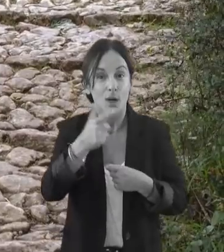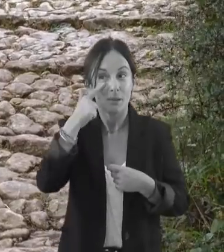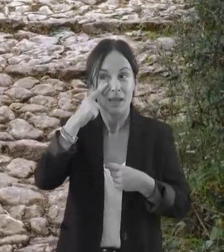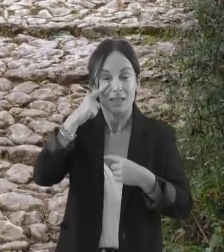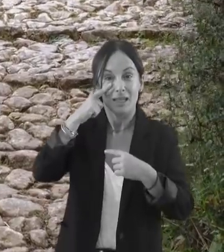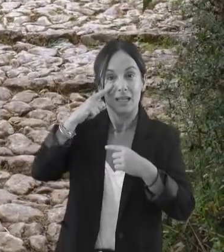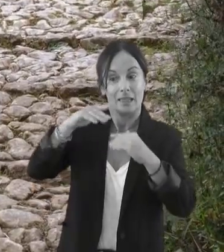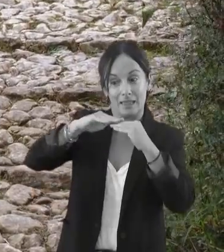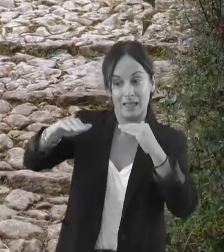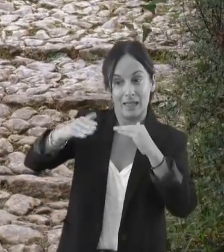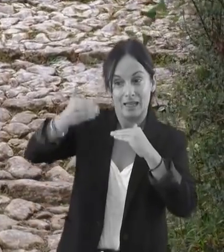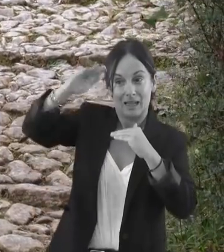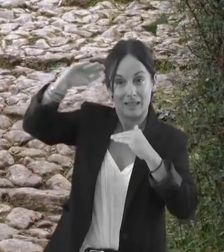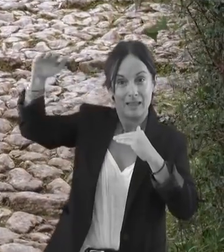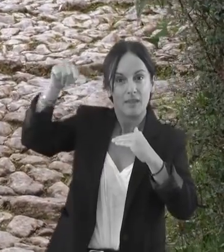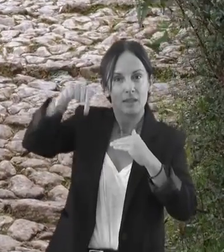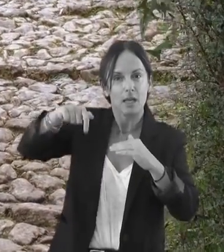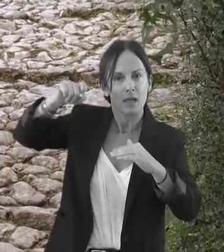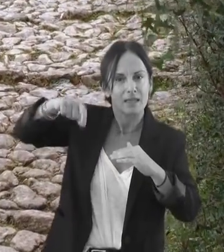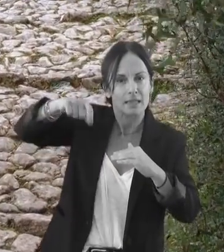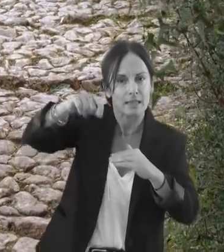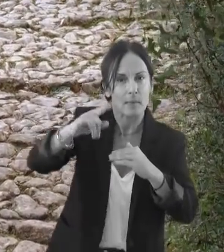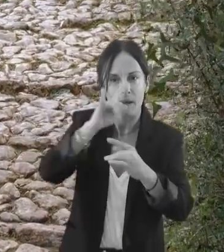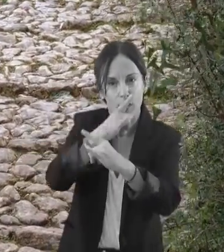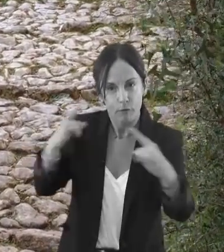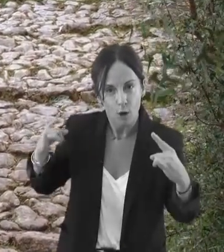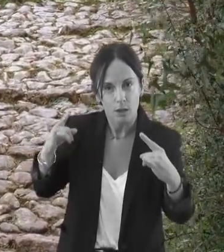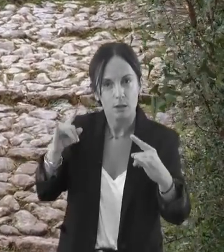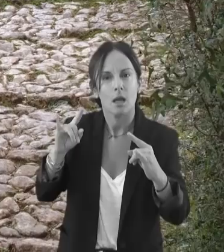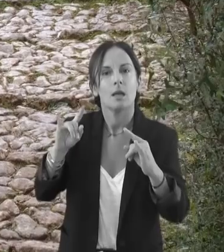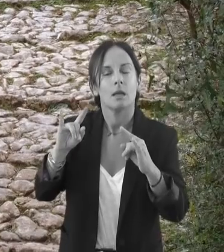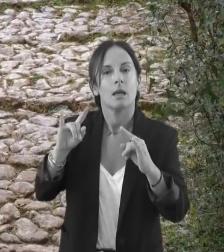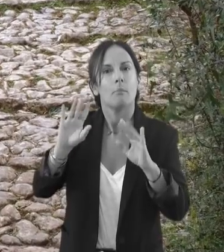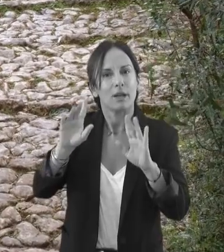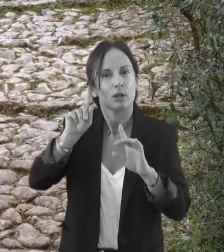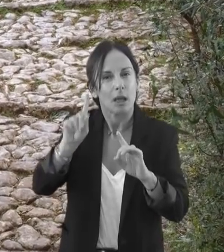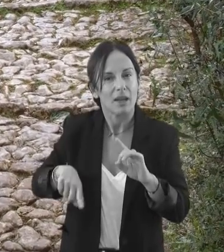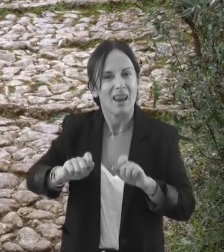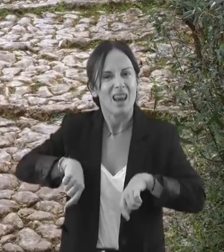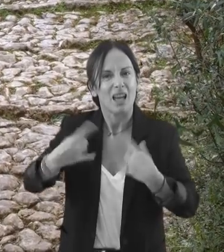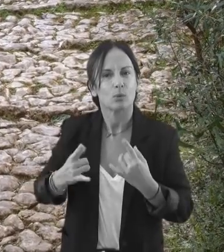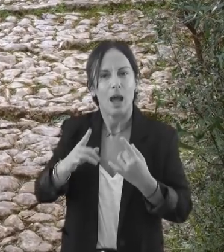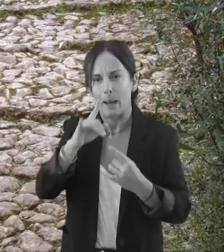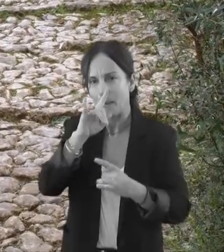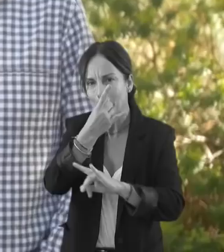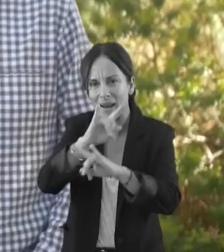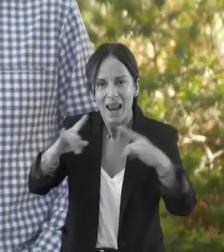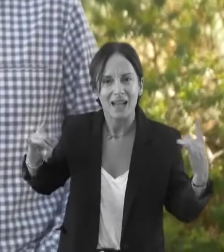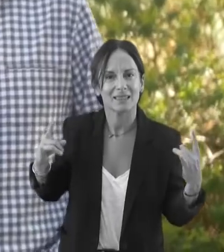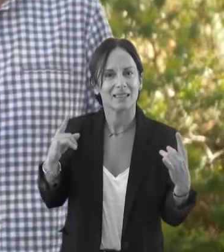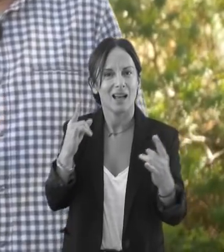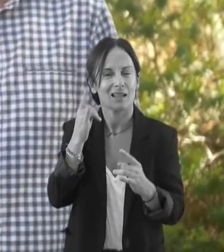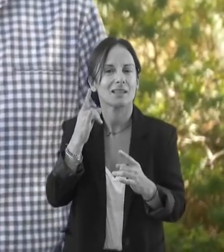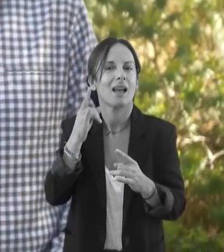marjat. També una caire important de l'estudi va ser enfocar-lo des d'un punt de vista patrimonial,